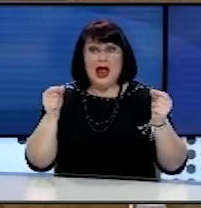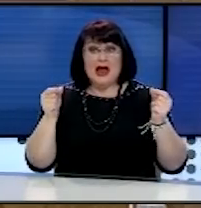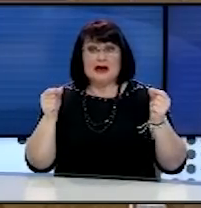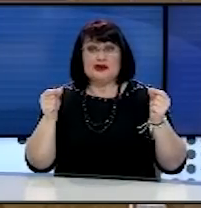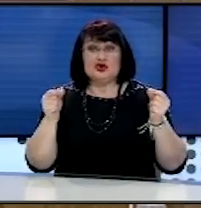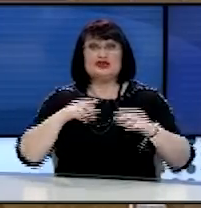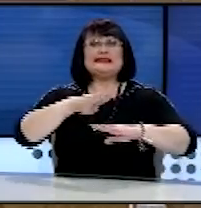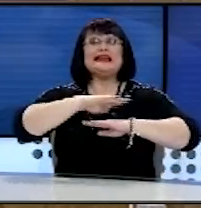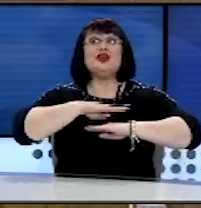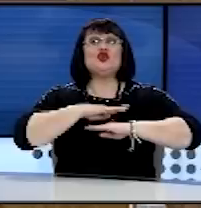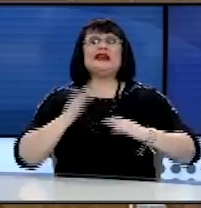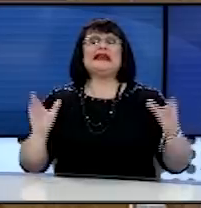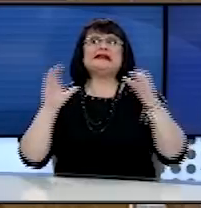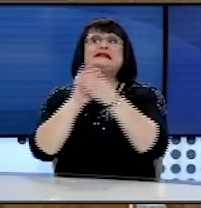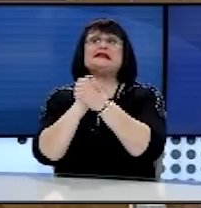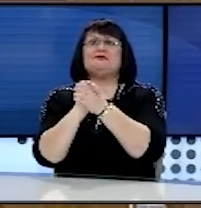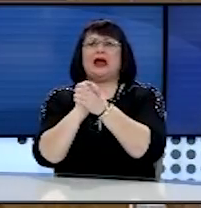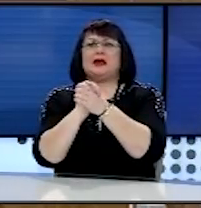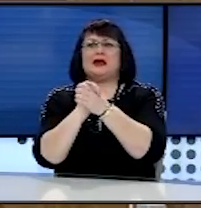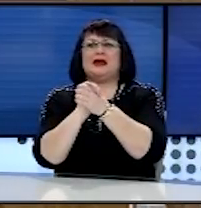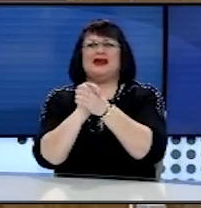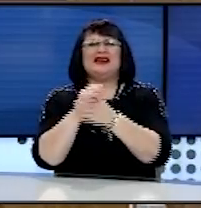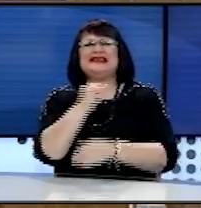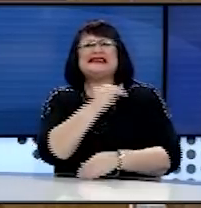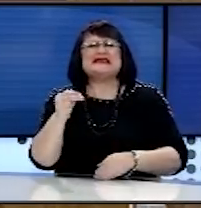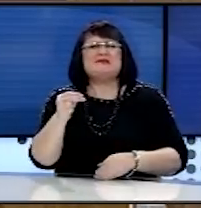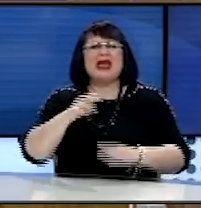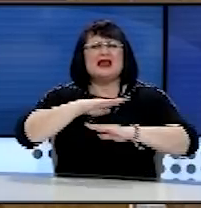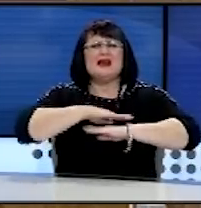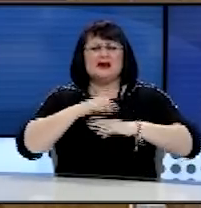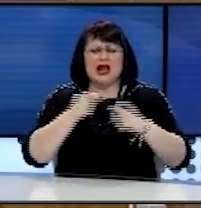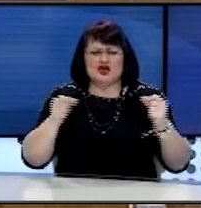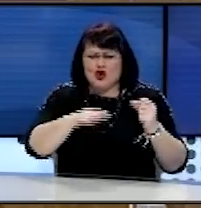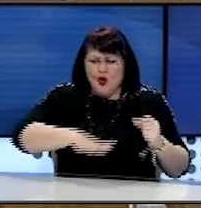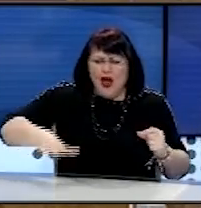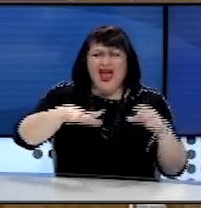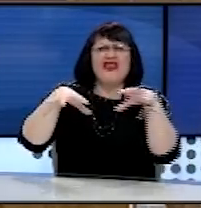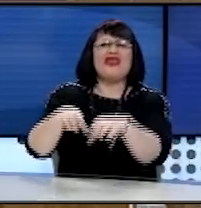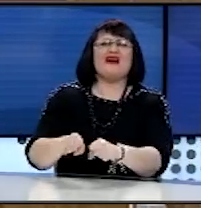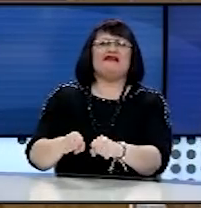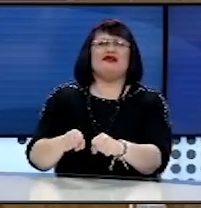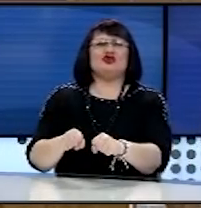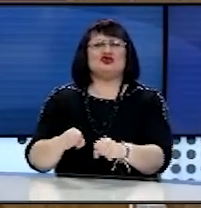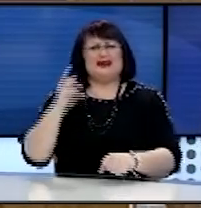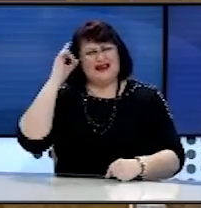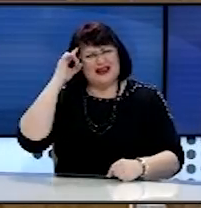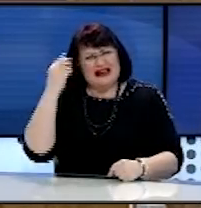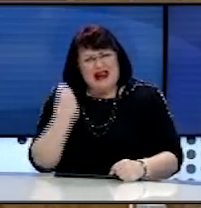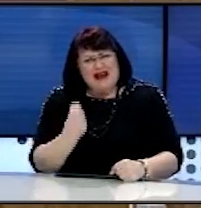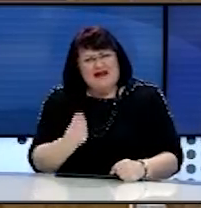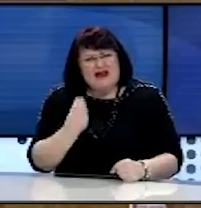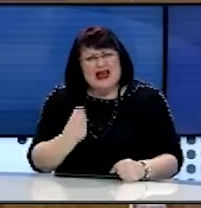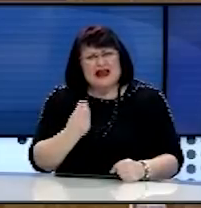μια στρατιωτική συμμαχία. Τι πάει να πει νατοϊκό έδαφος? Αντιλαμβάνεστε πού οδηγεί